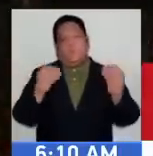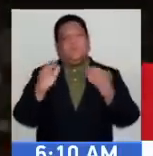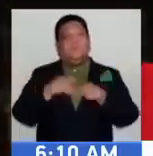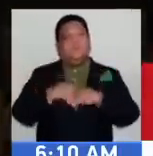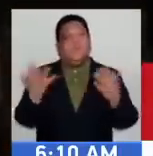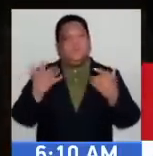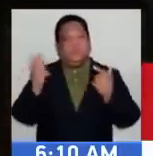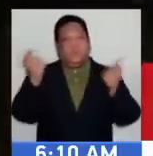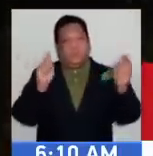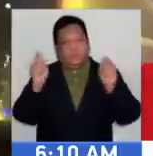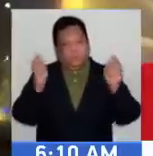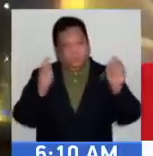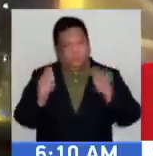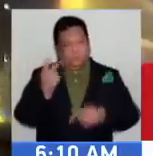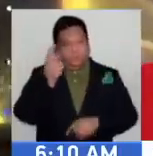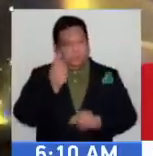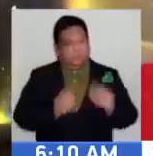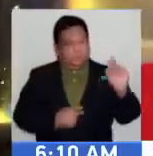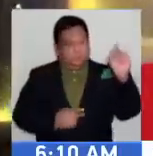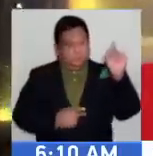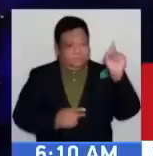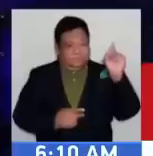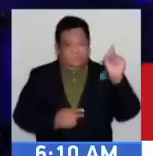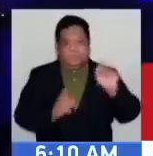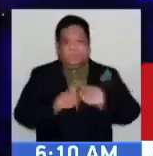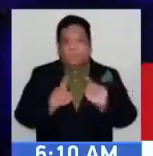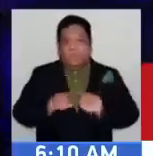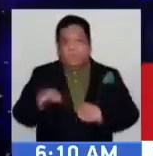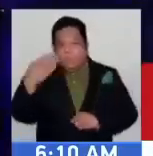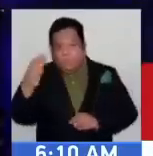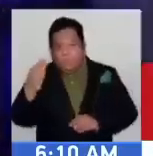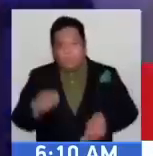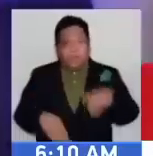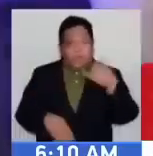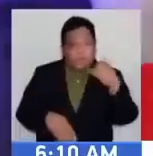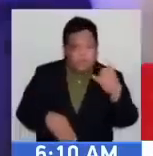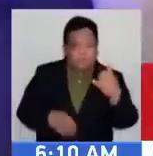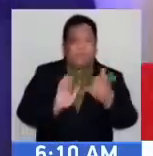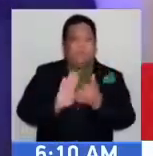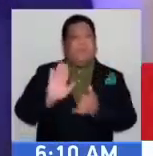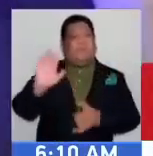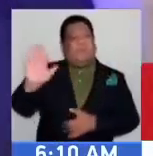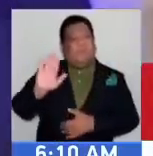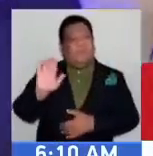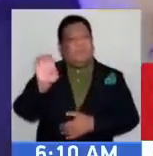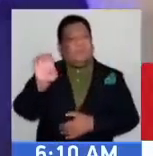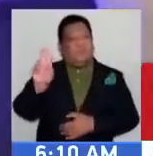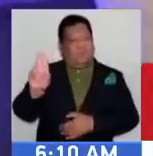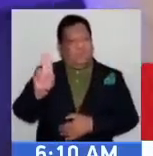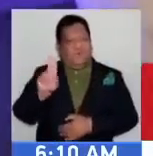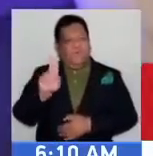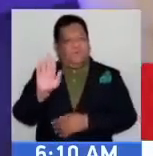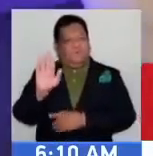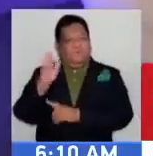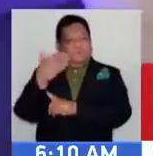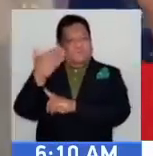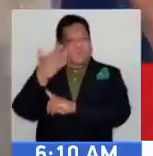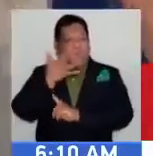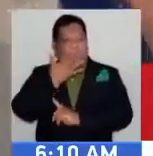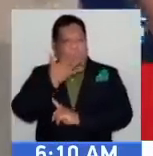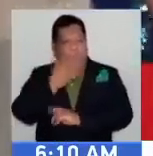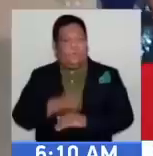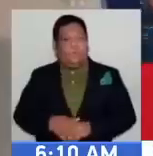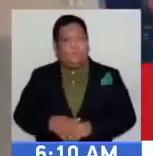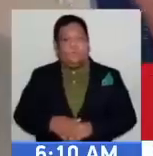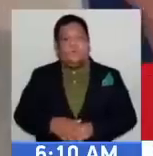Fountain ng mga kulay asul at dilaw, mga kulay ng European Union flag. Magkasamang ginunita ng National Parks and Development